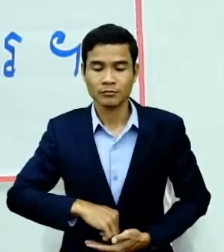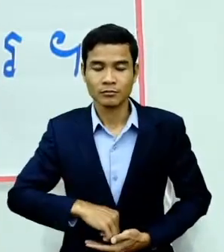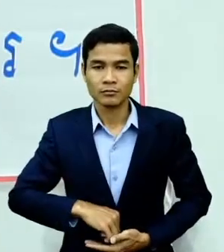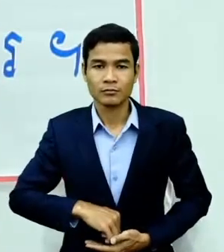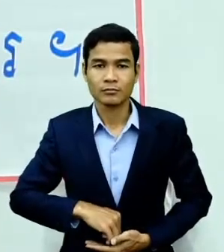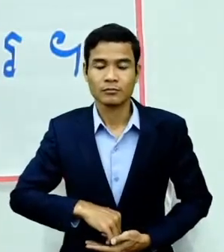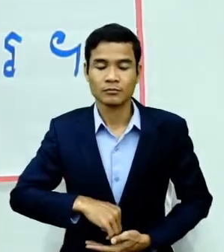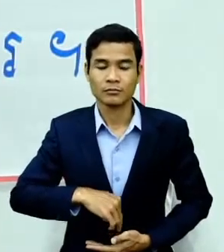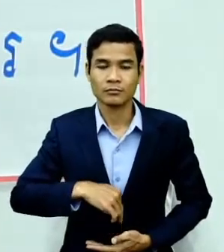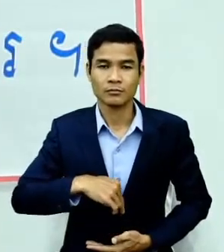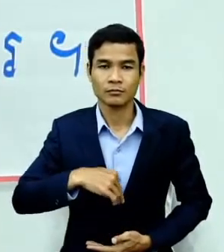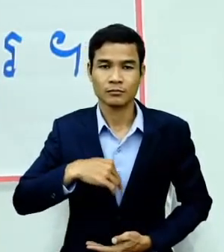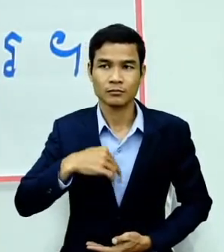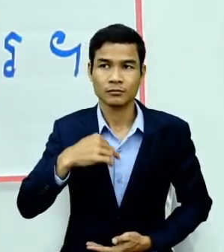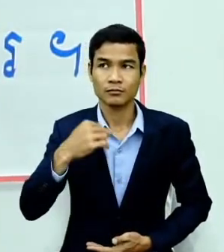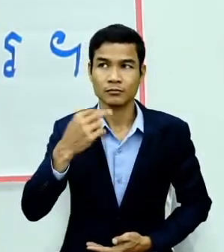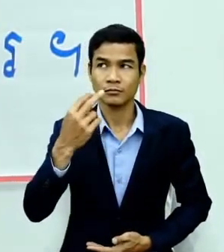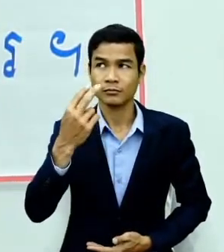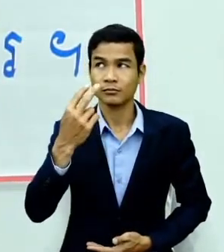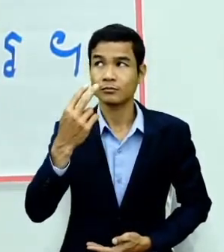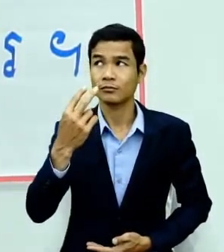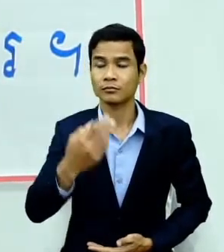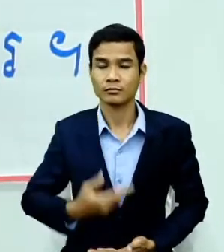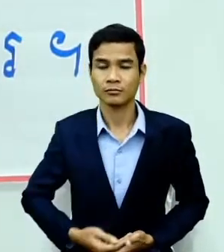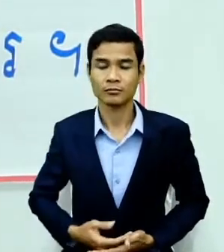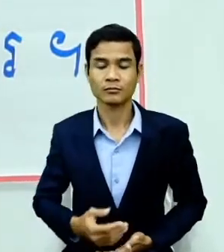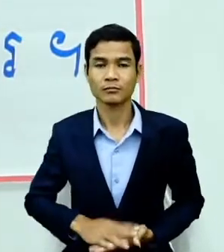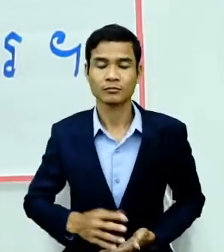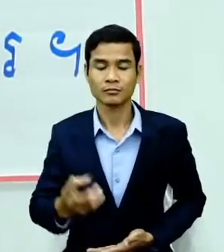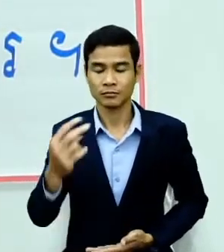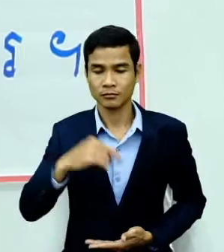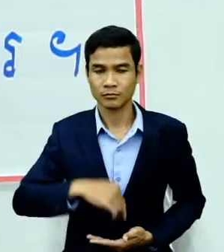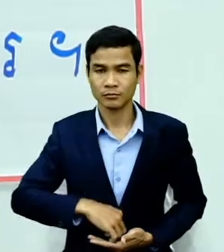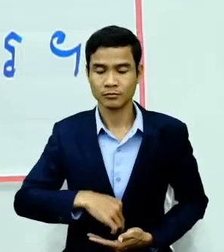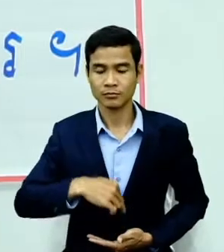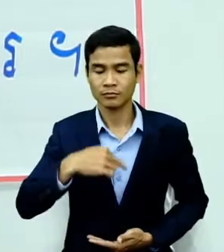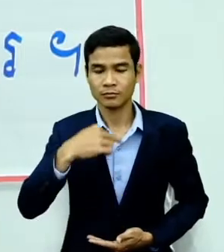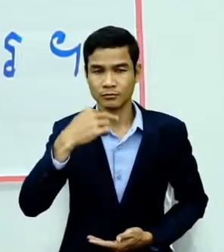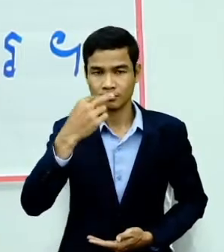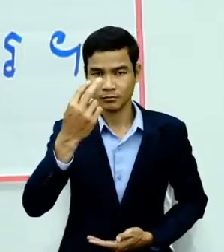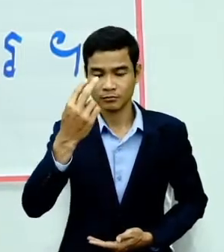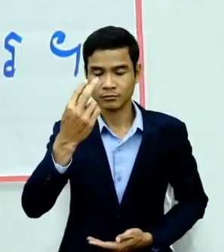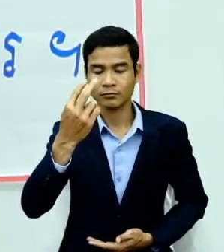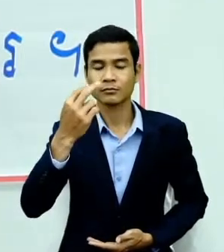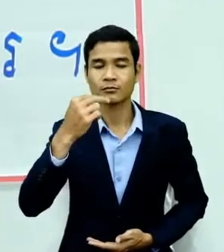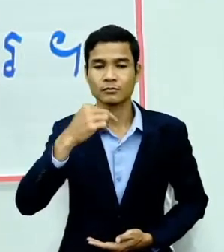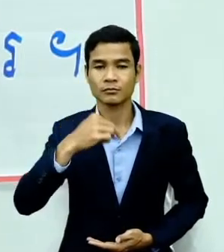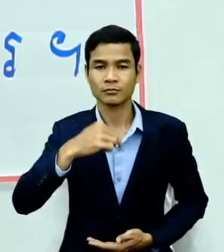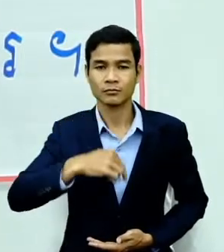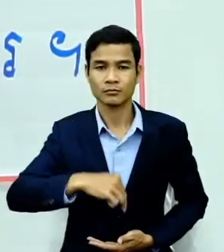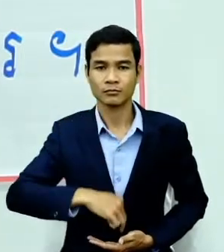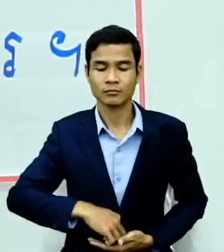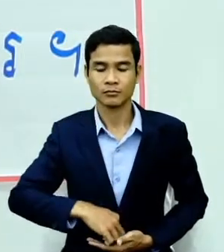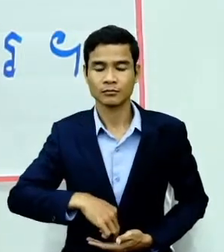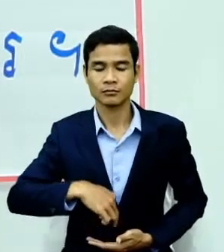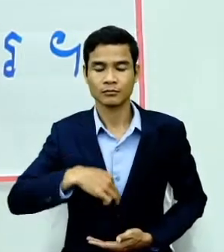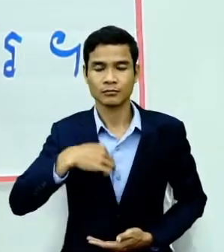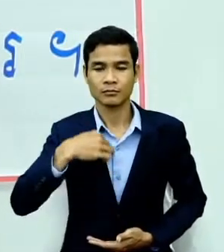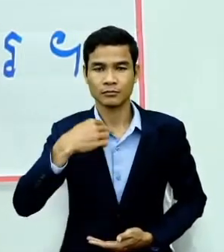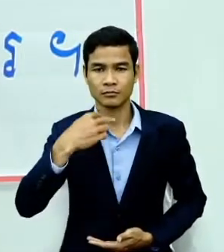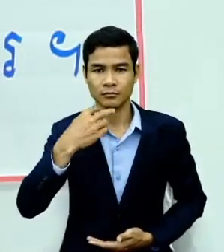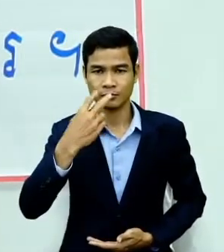កណាត្រៀមដាក់ដៃលើអ្នកគ្រូដកដង្ហើមចេញចូលចេ